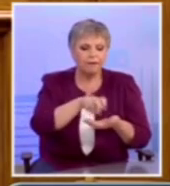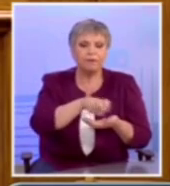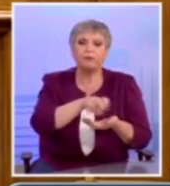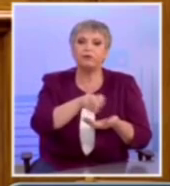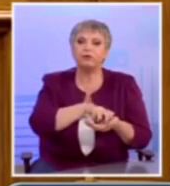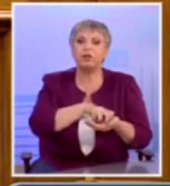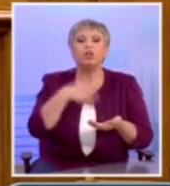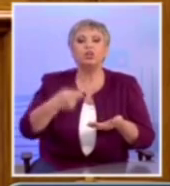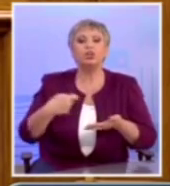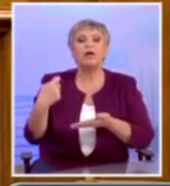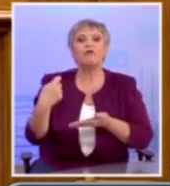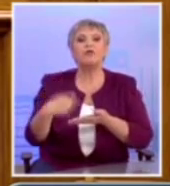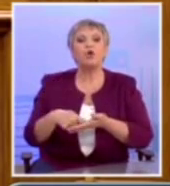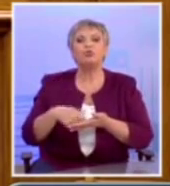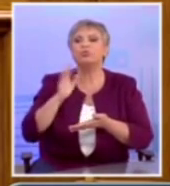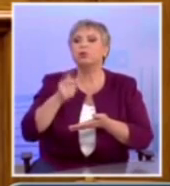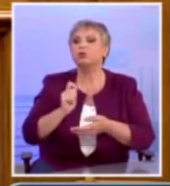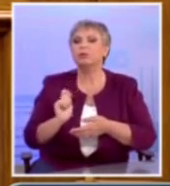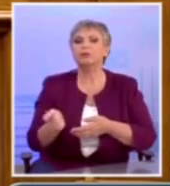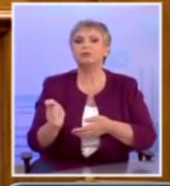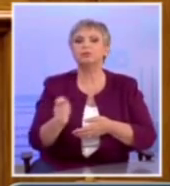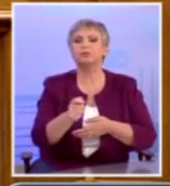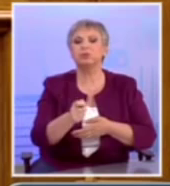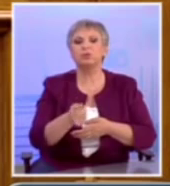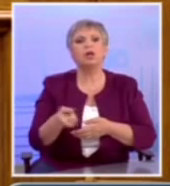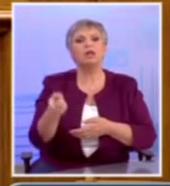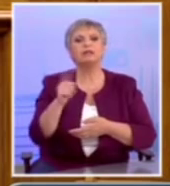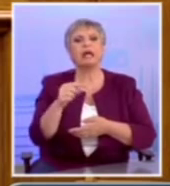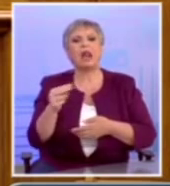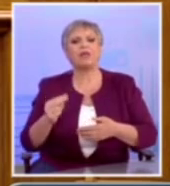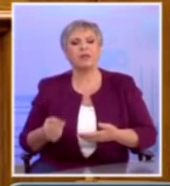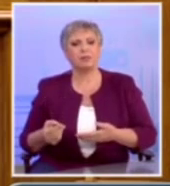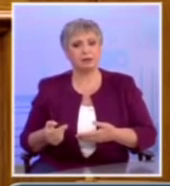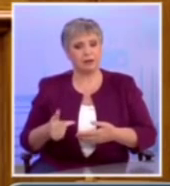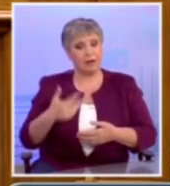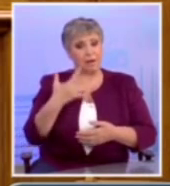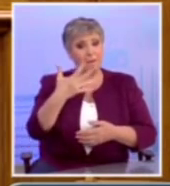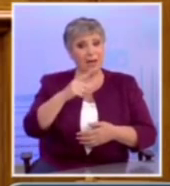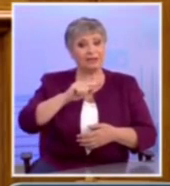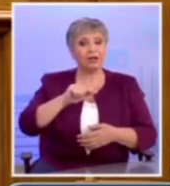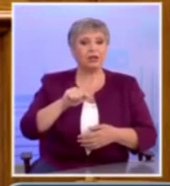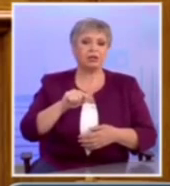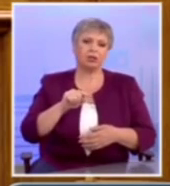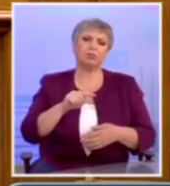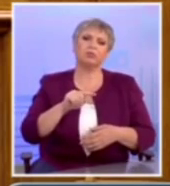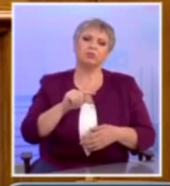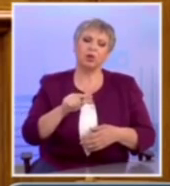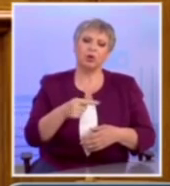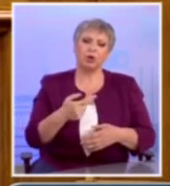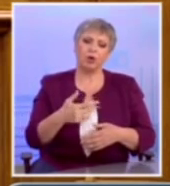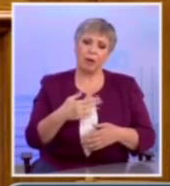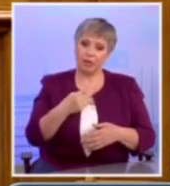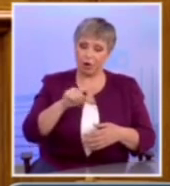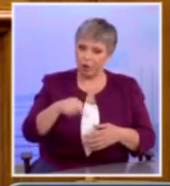να ξοδευτούν κάπου αλλού. Θα ξέρετε ότι για το 2,5 δις που ζητάνε για το